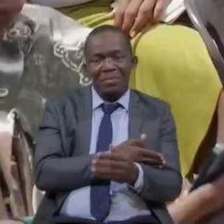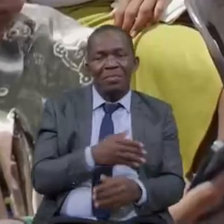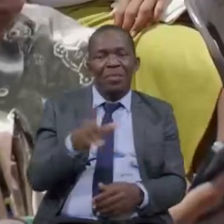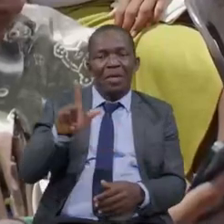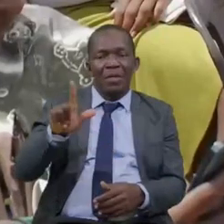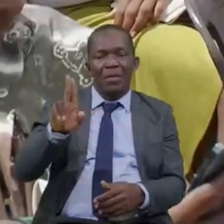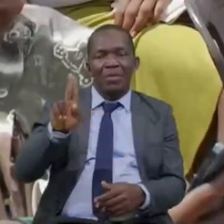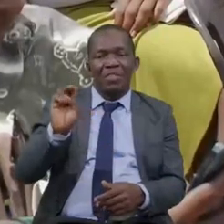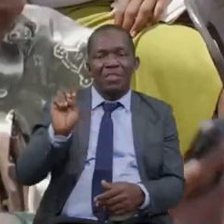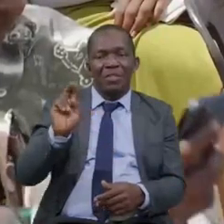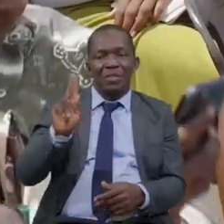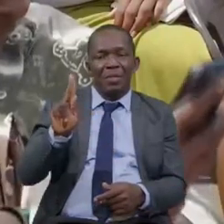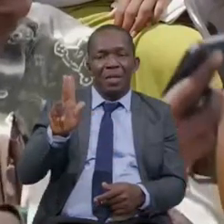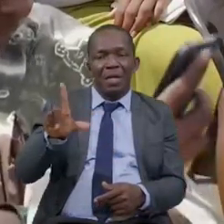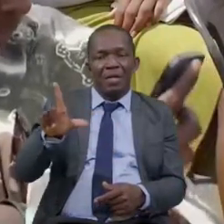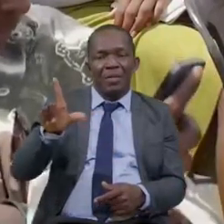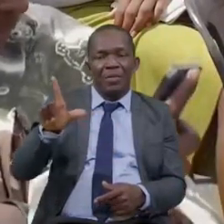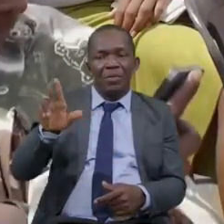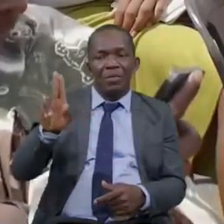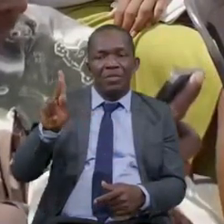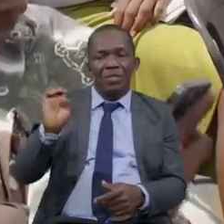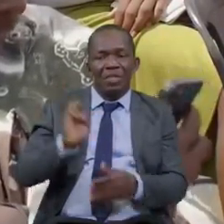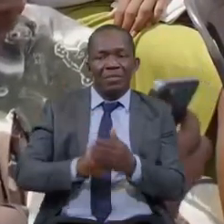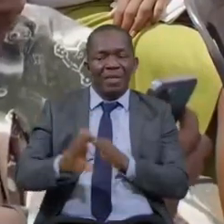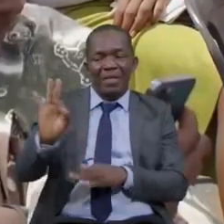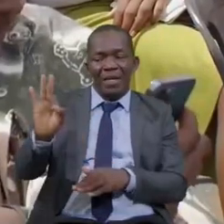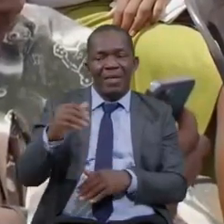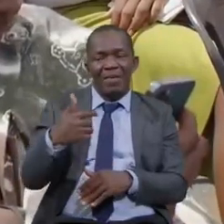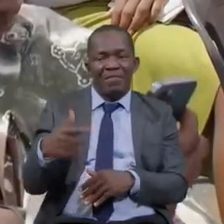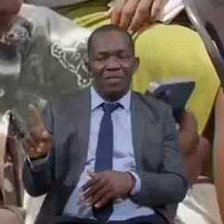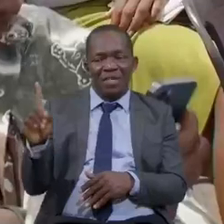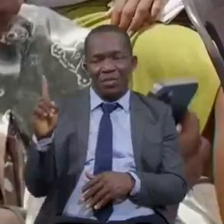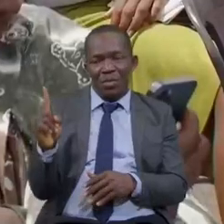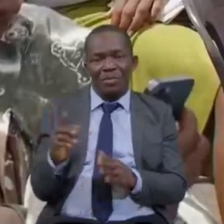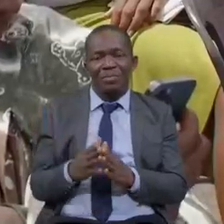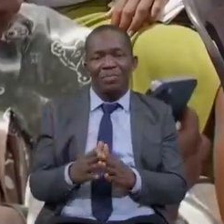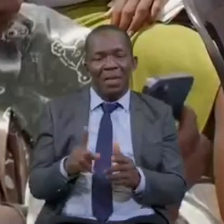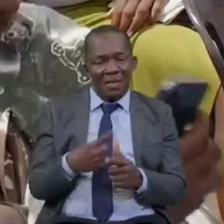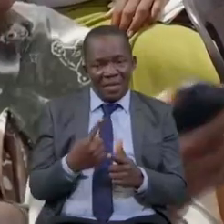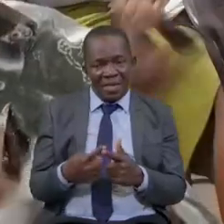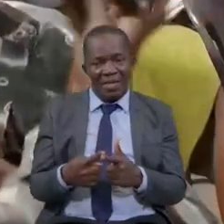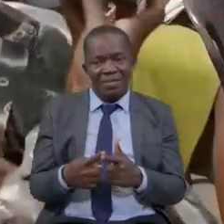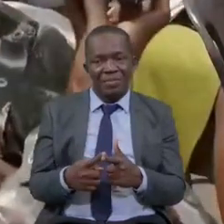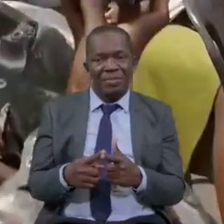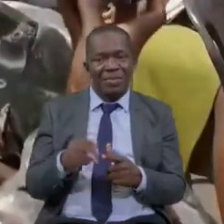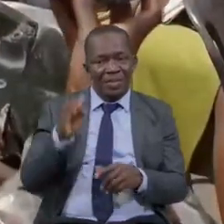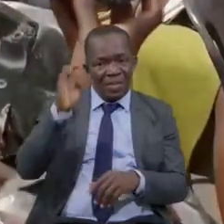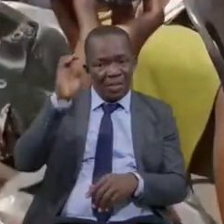verset 1. En Luc 9, verset 1. Luc 9, verset 1.